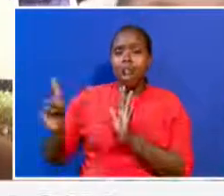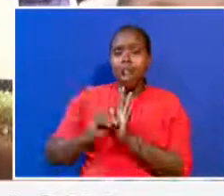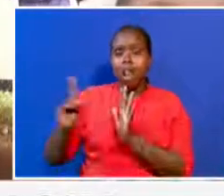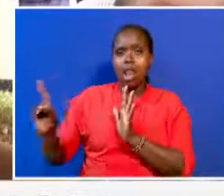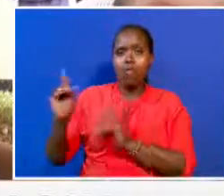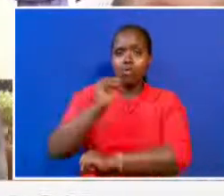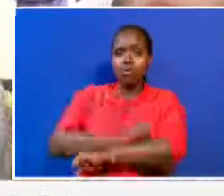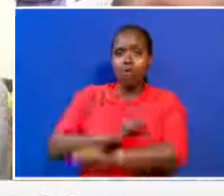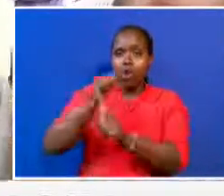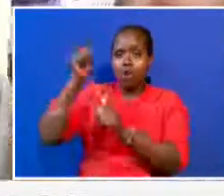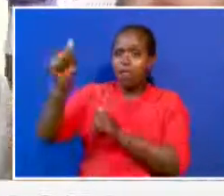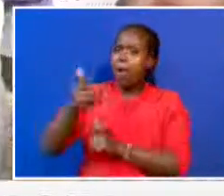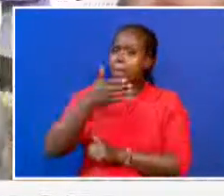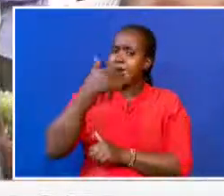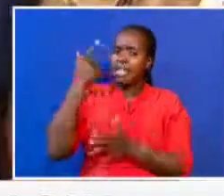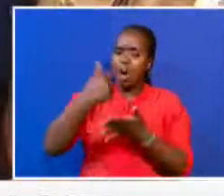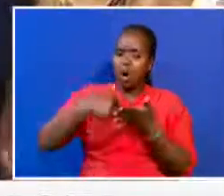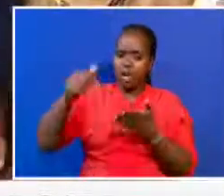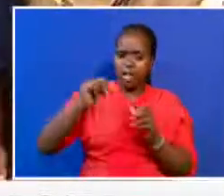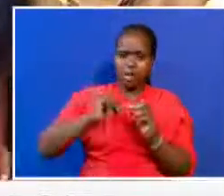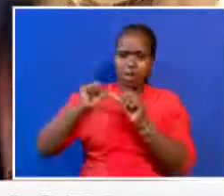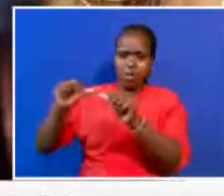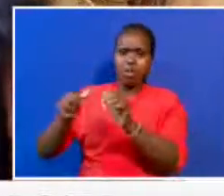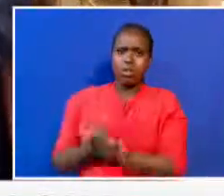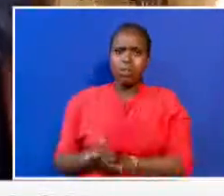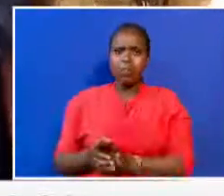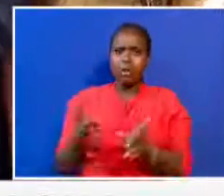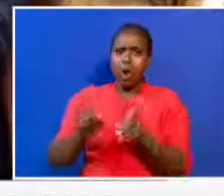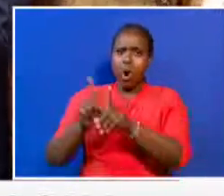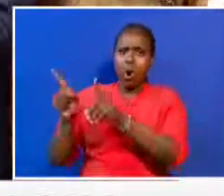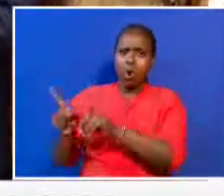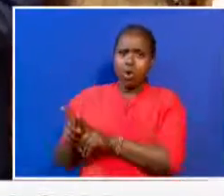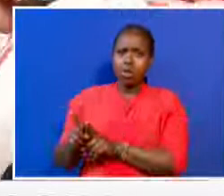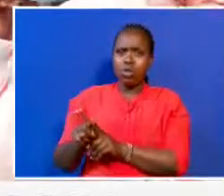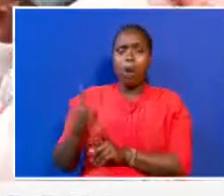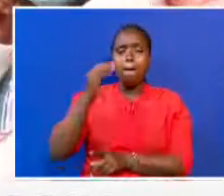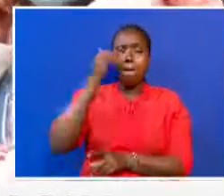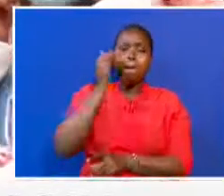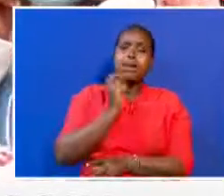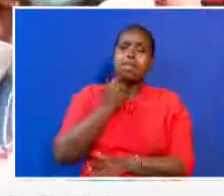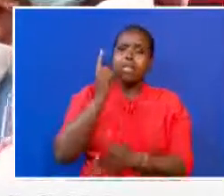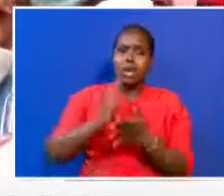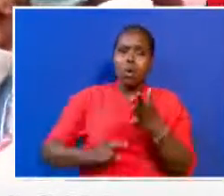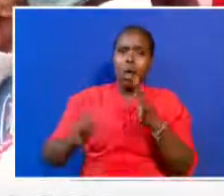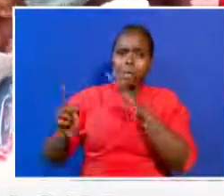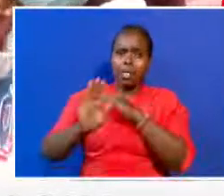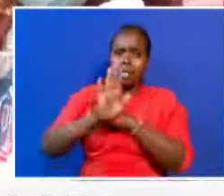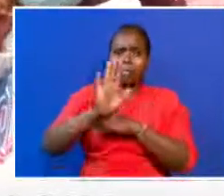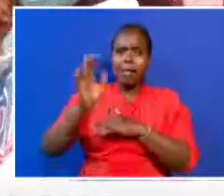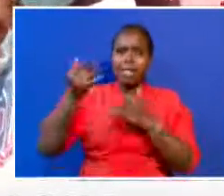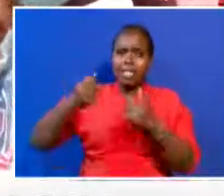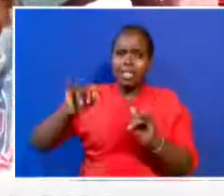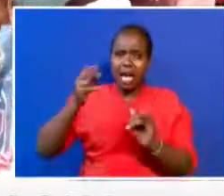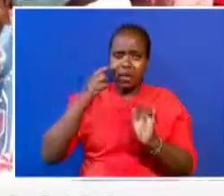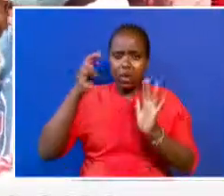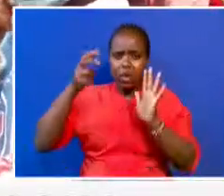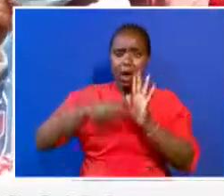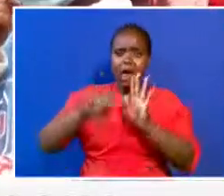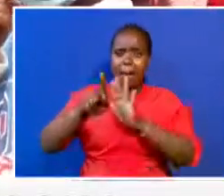far, let us correct it and move on. Wakati huo huo, Magoha amesema kwamba wizara yake imo mbioni kuzitambua shule za